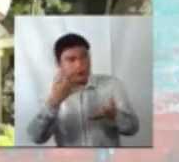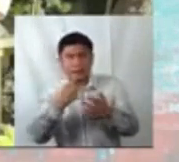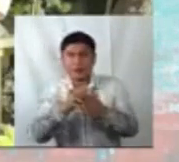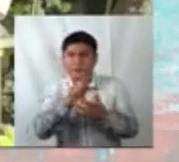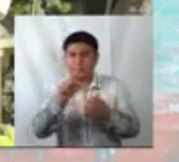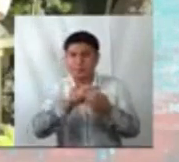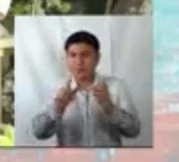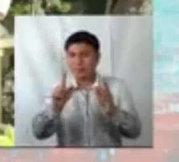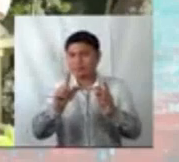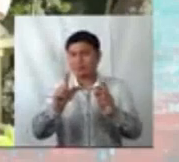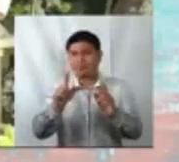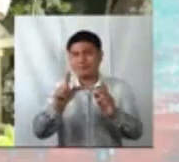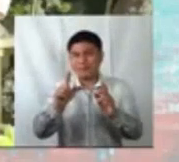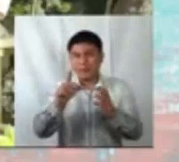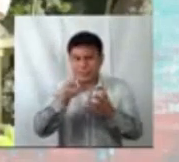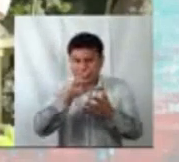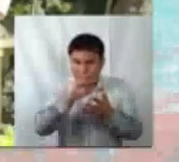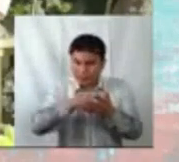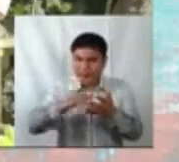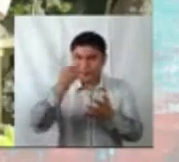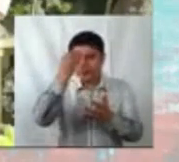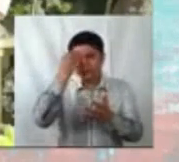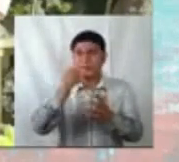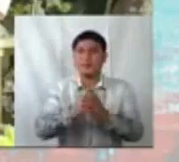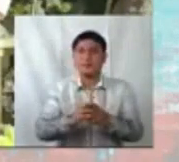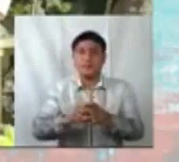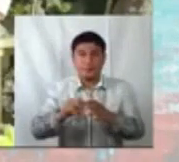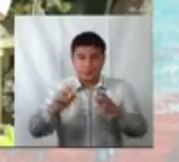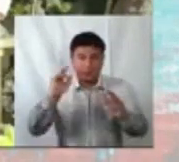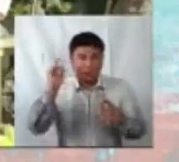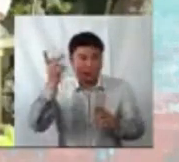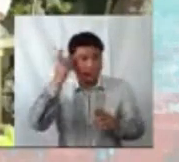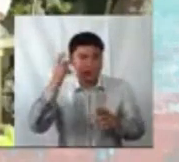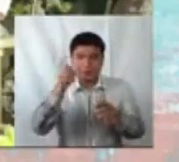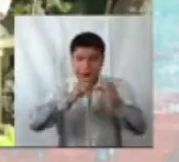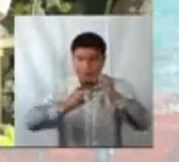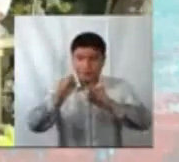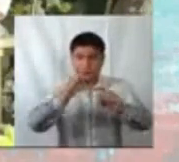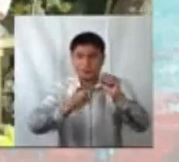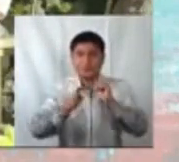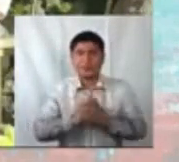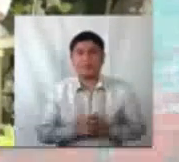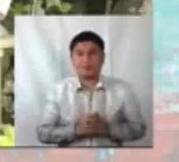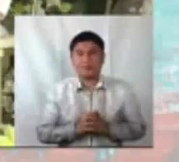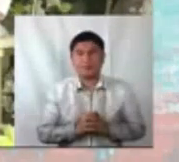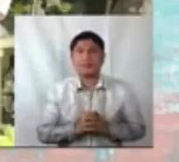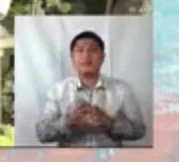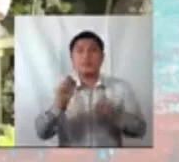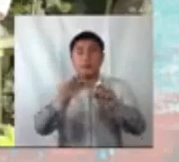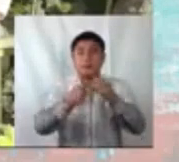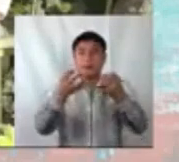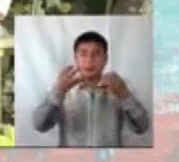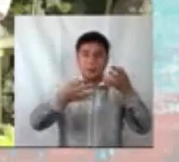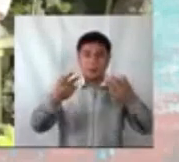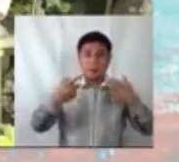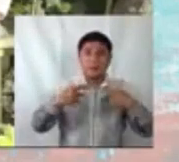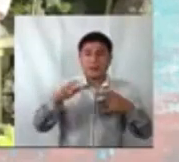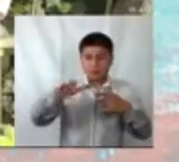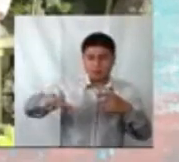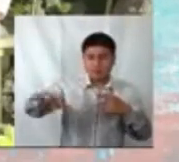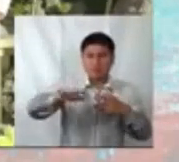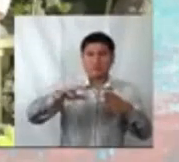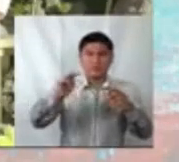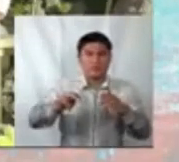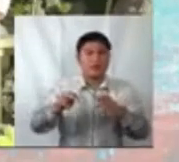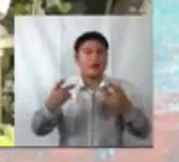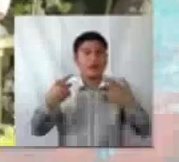state, elements of a state. Yes. So, gusto po nating mayroong kakayanan ng ating mga anak na makapag-isip